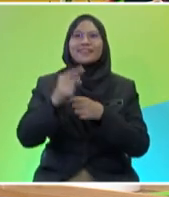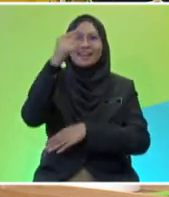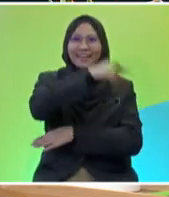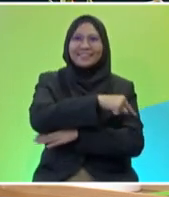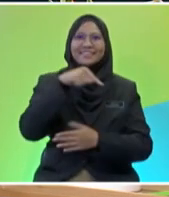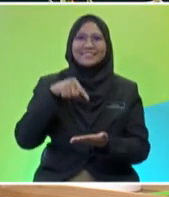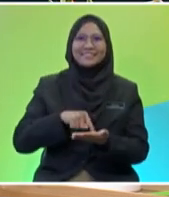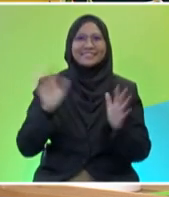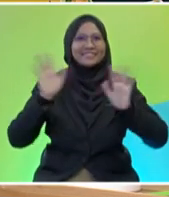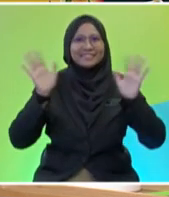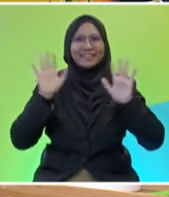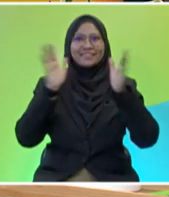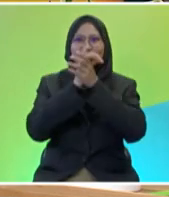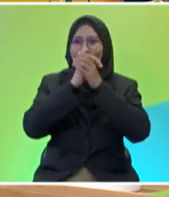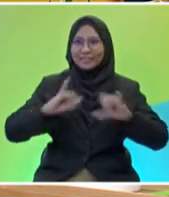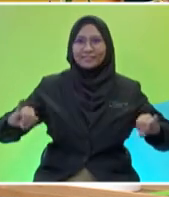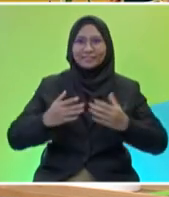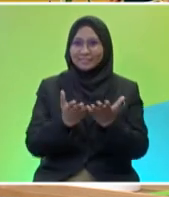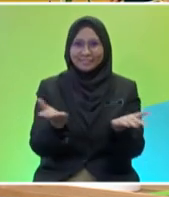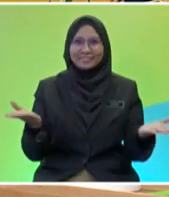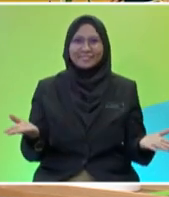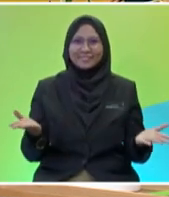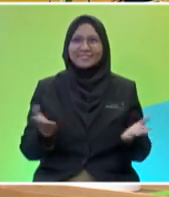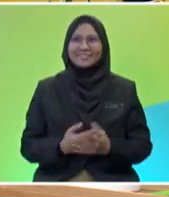Hello salam sejahtera semua